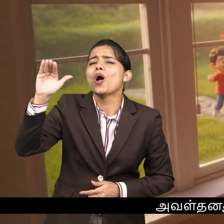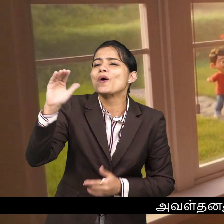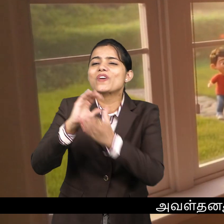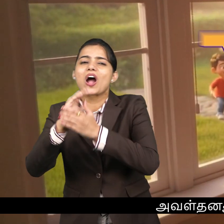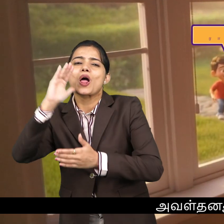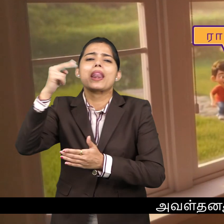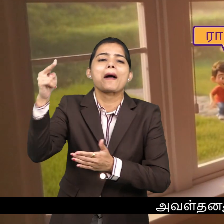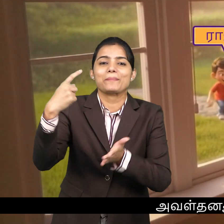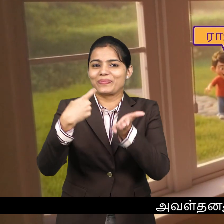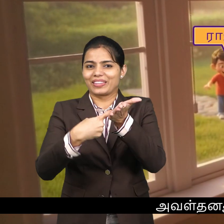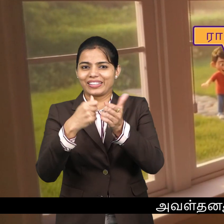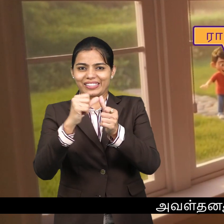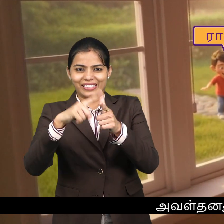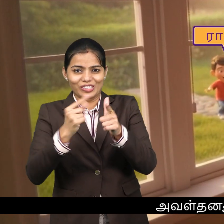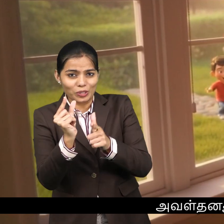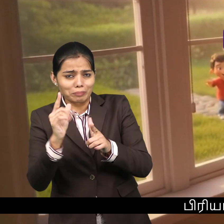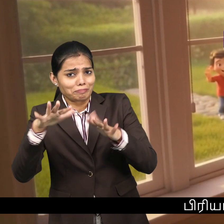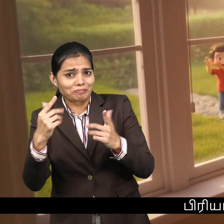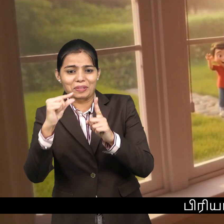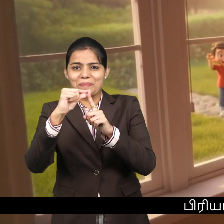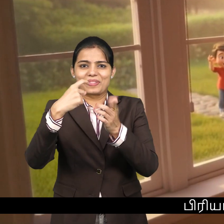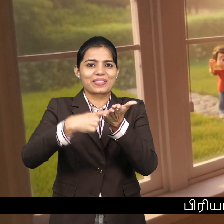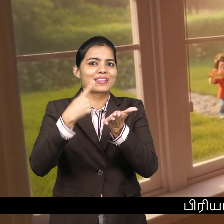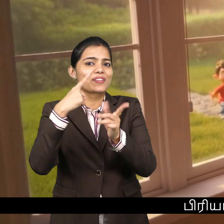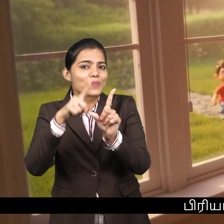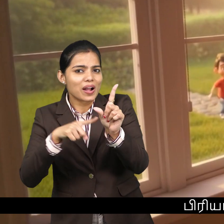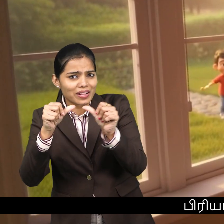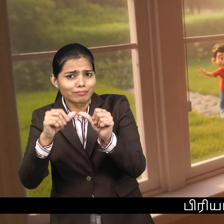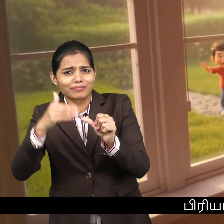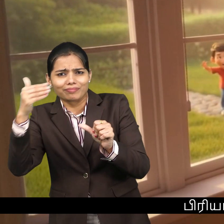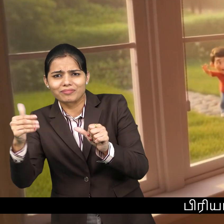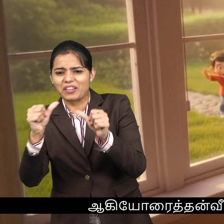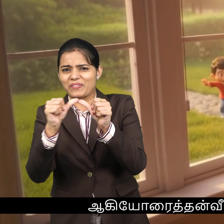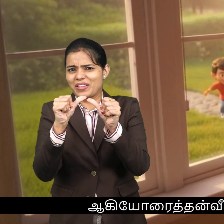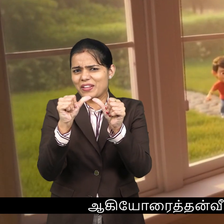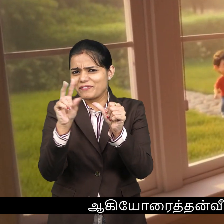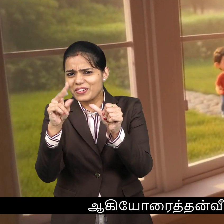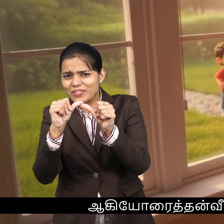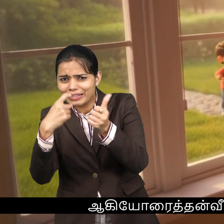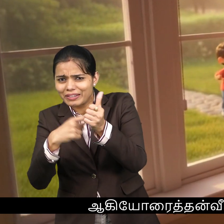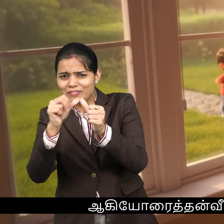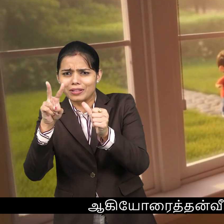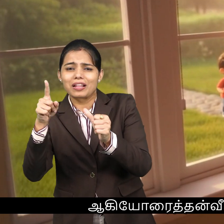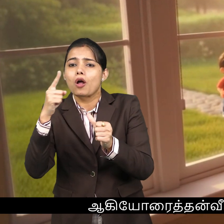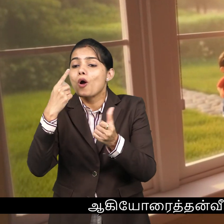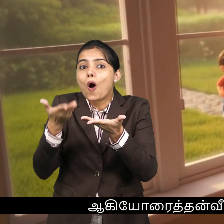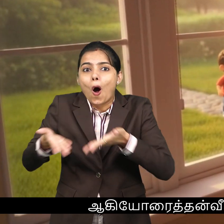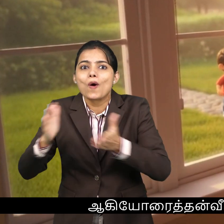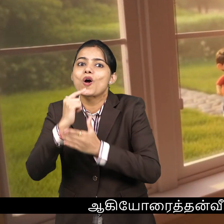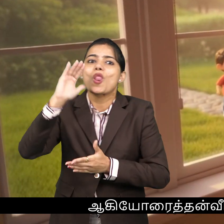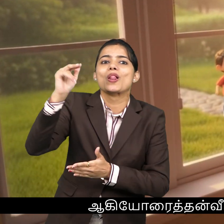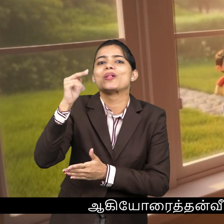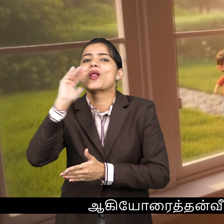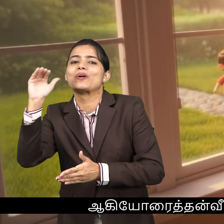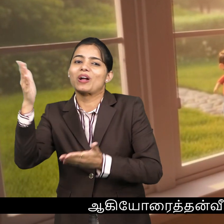தனது நண்பர்கள் ராஜு, பிரியா மற்றும் ஆரவ் ஆகியோரை தன் வீட்டிற்கு வருமாறு